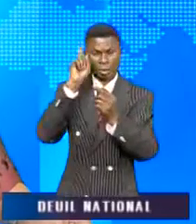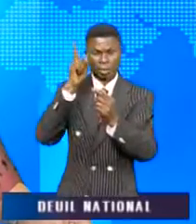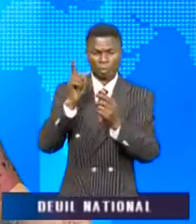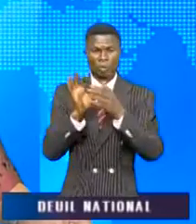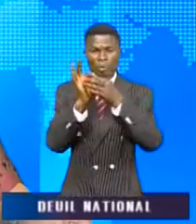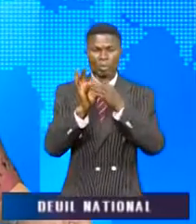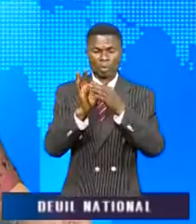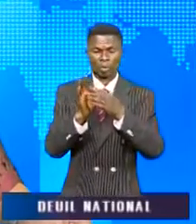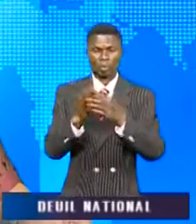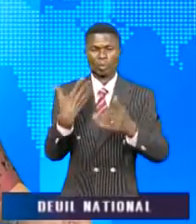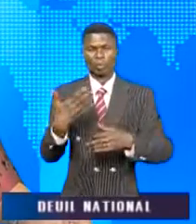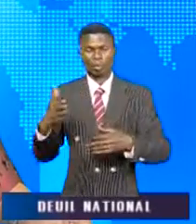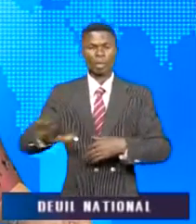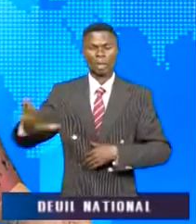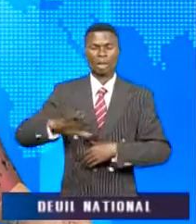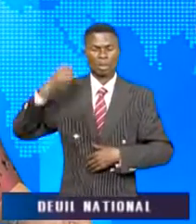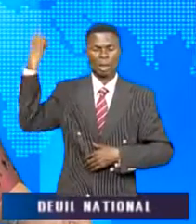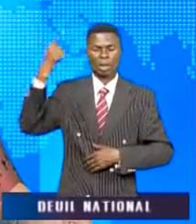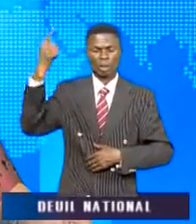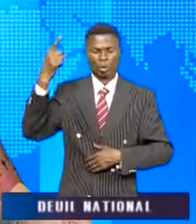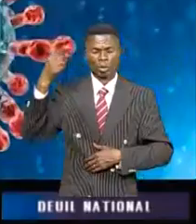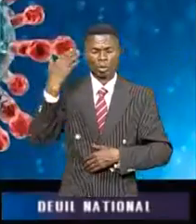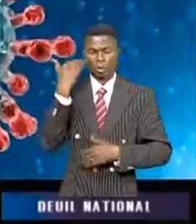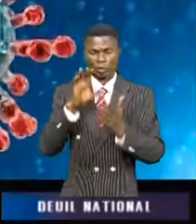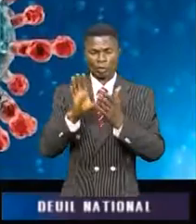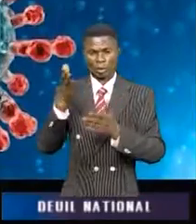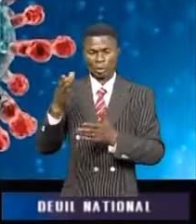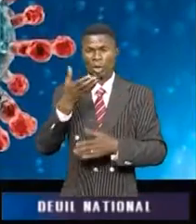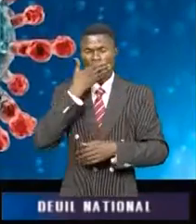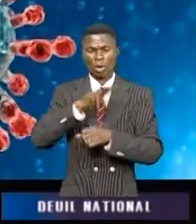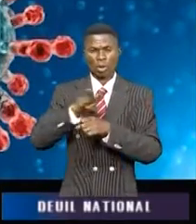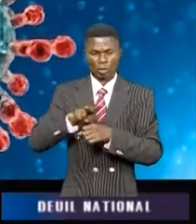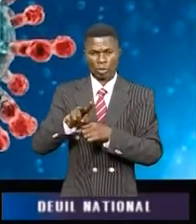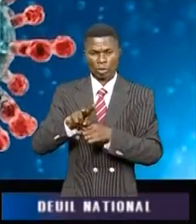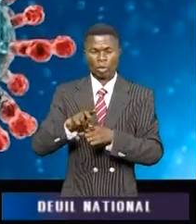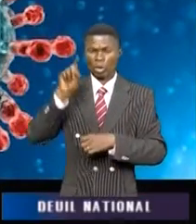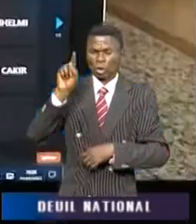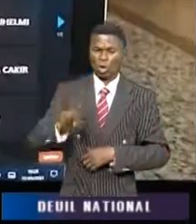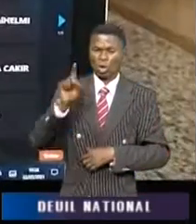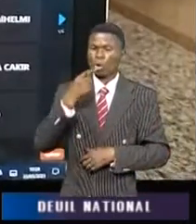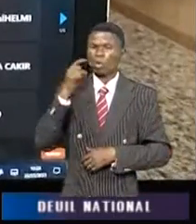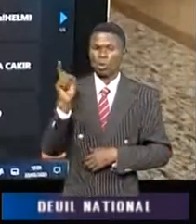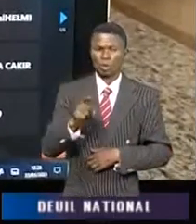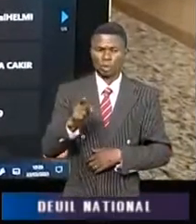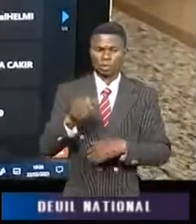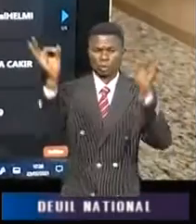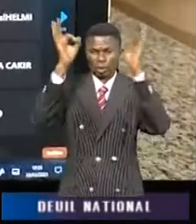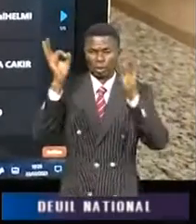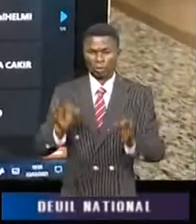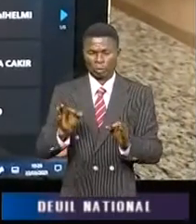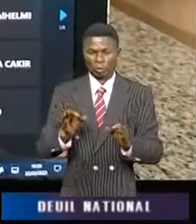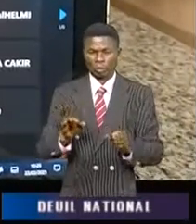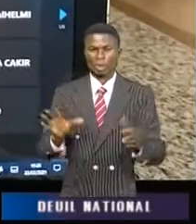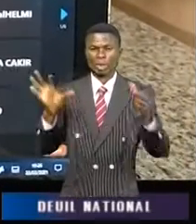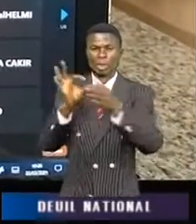connecter électriquement les pays du monde entier. Odilon Kayouba. Covid-19 oblige, le forum sur les